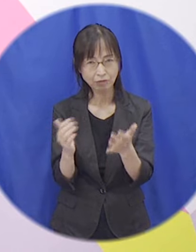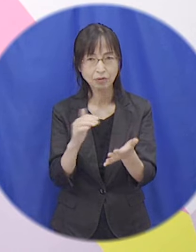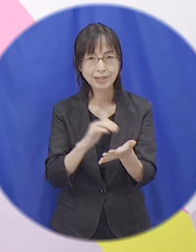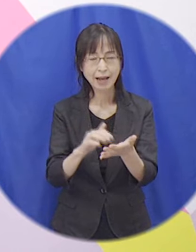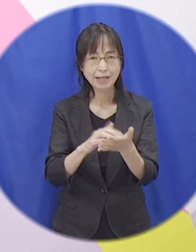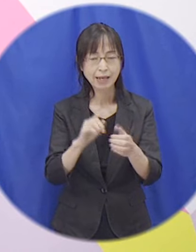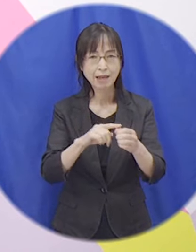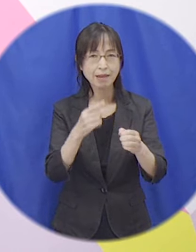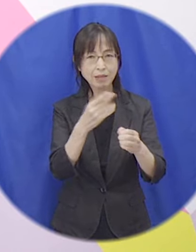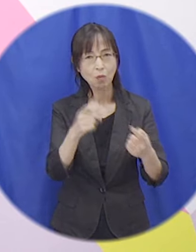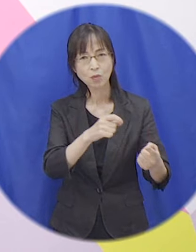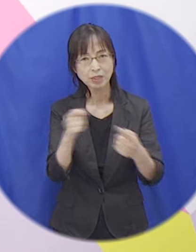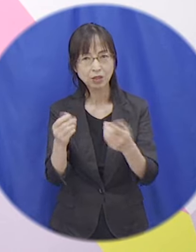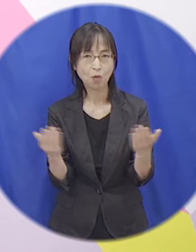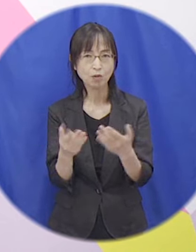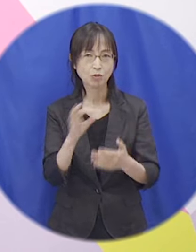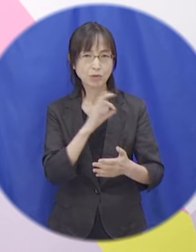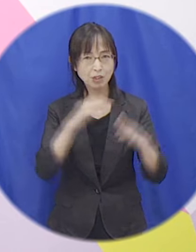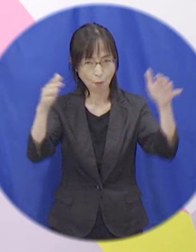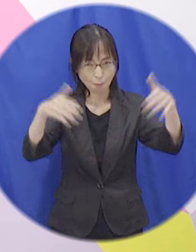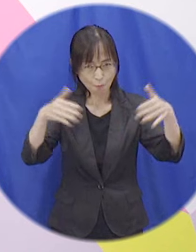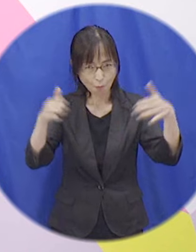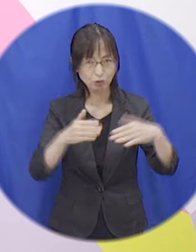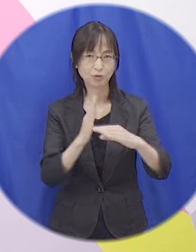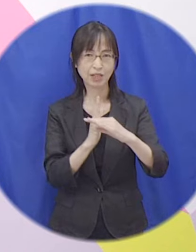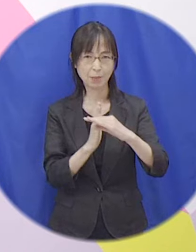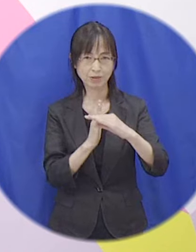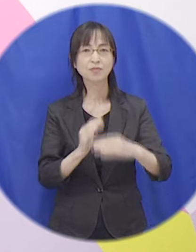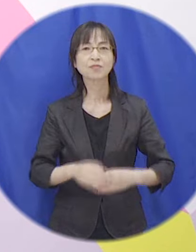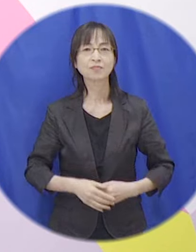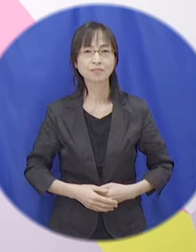度任用職員を募集しています。